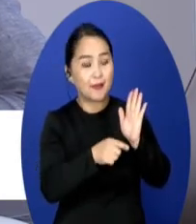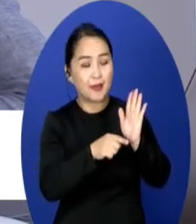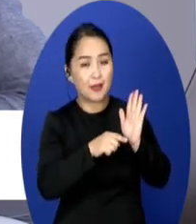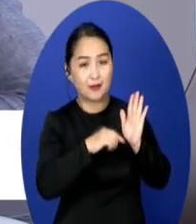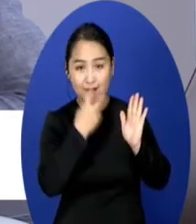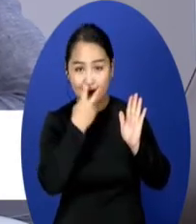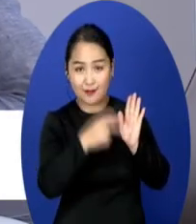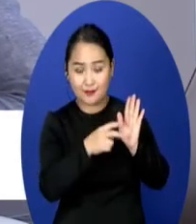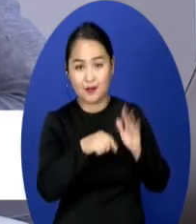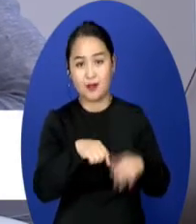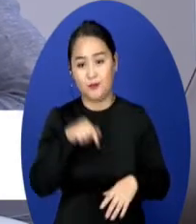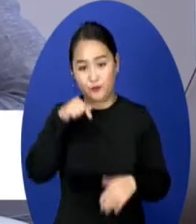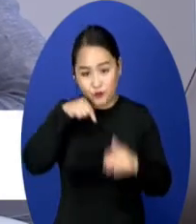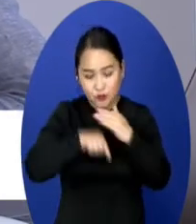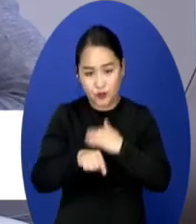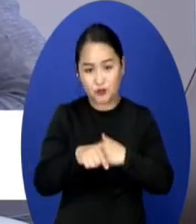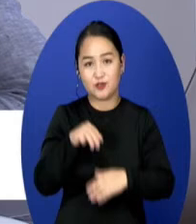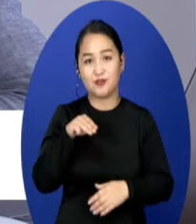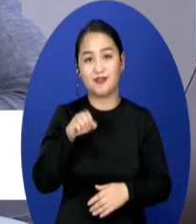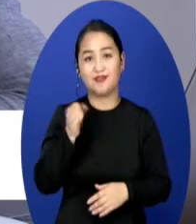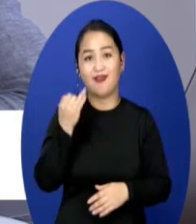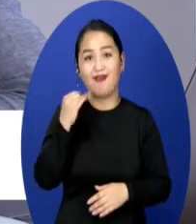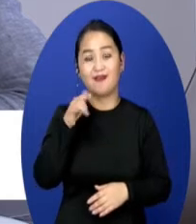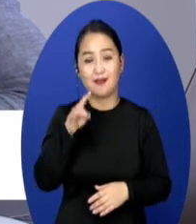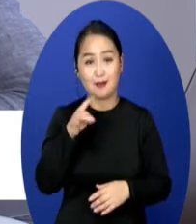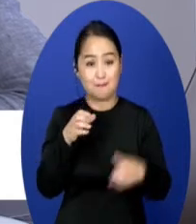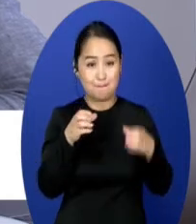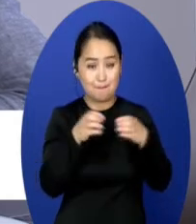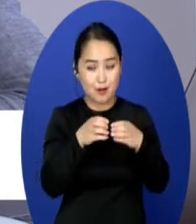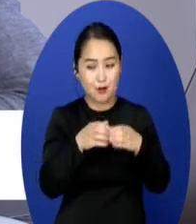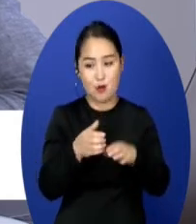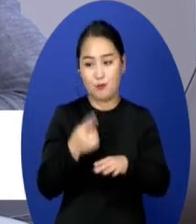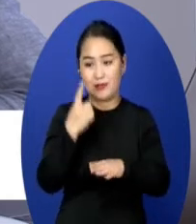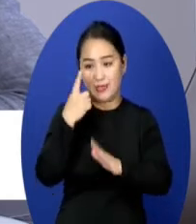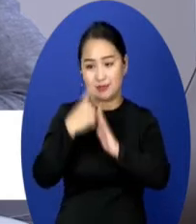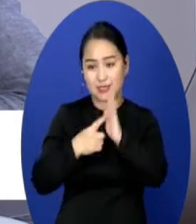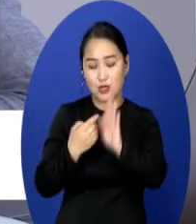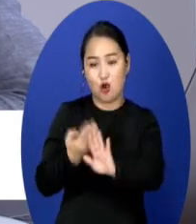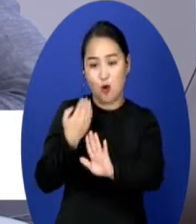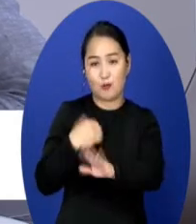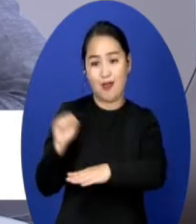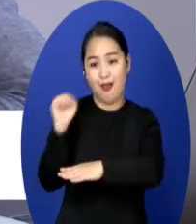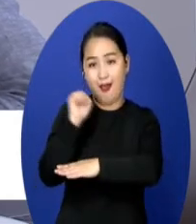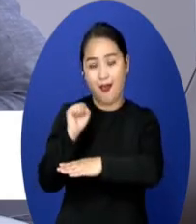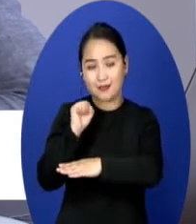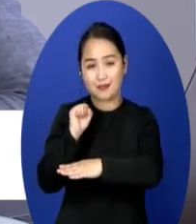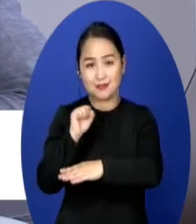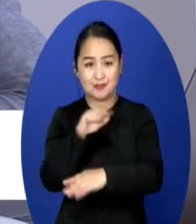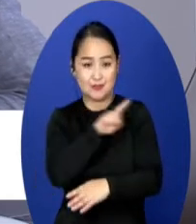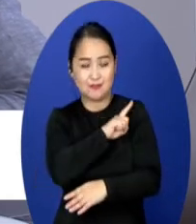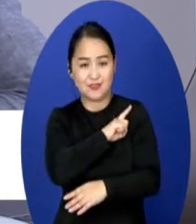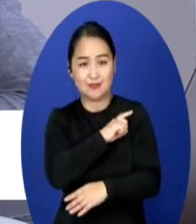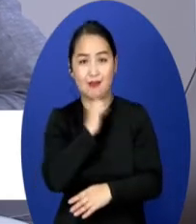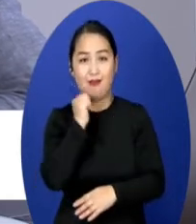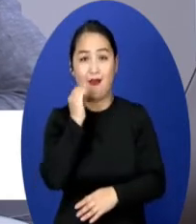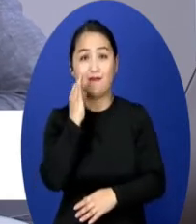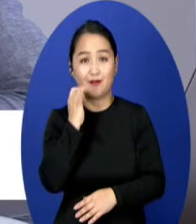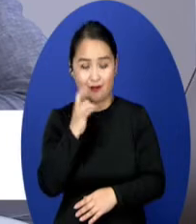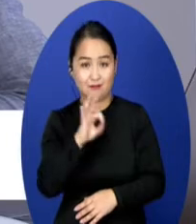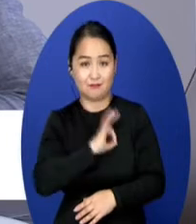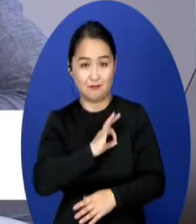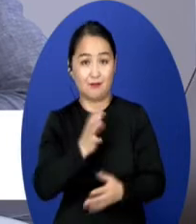дотроо яг нэг буюу Tiger баг бол одоо өмнөх бас яг сарын өмнө болсон Азийн уралцлагын тэмцээний аврагаар тодорсон. За энэ одоо үргэлжлүүлж